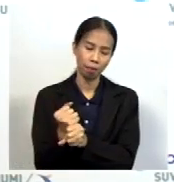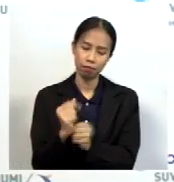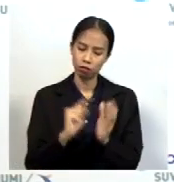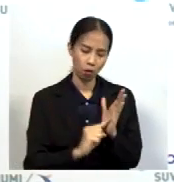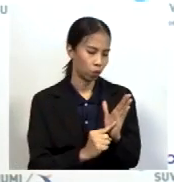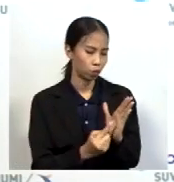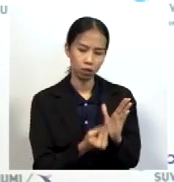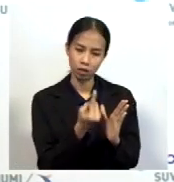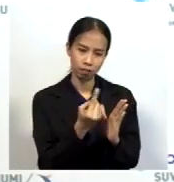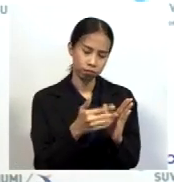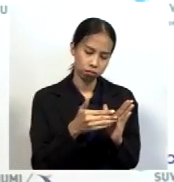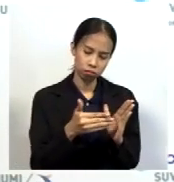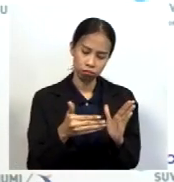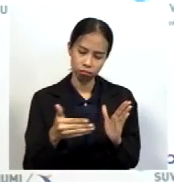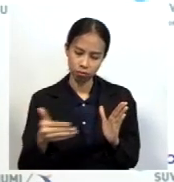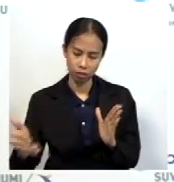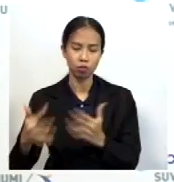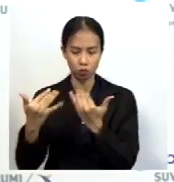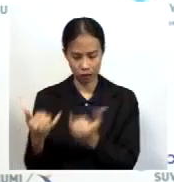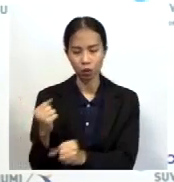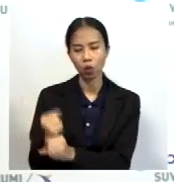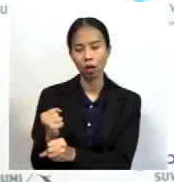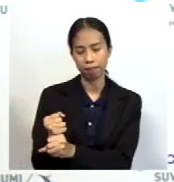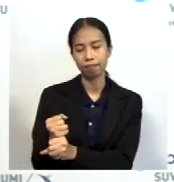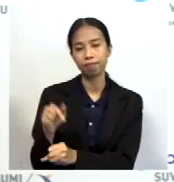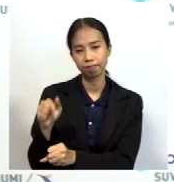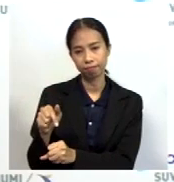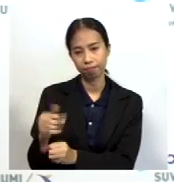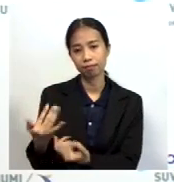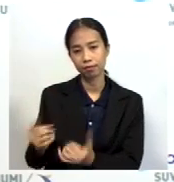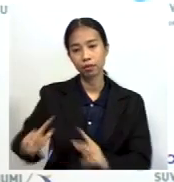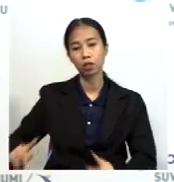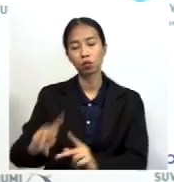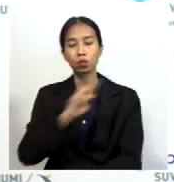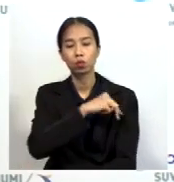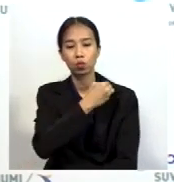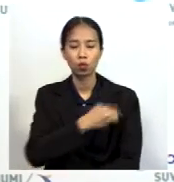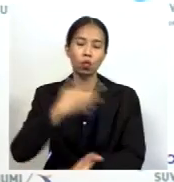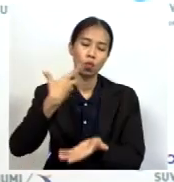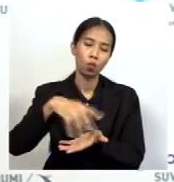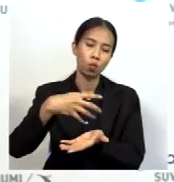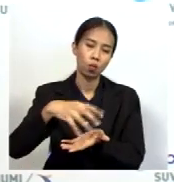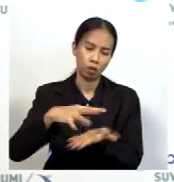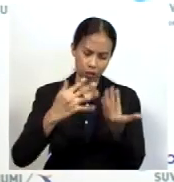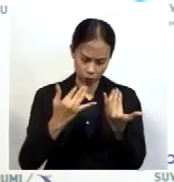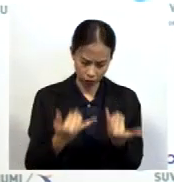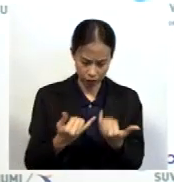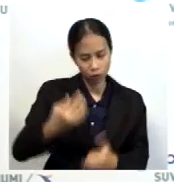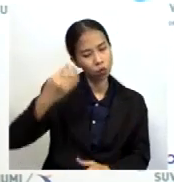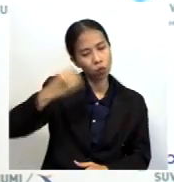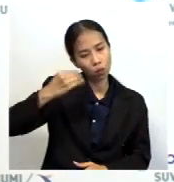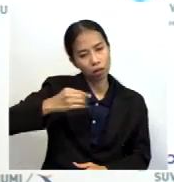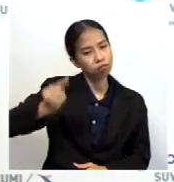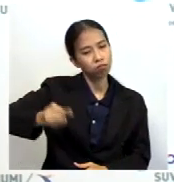สถานการณ์จนกระทั่งปัจจุบันอย่างที่เราทราบและกระทรวงสาธารณสุขได้แถลงทุกวันนี้ยังมีมาตรการเหล่านี้อยู่น